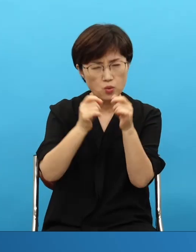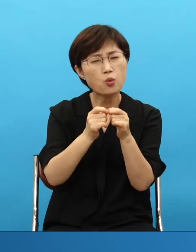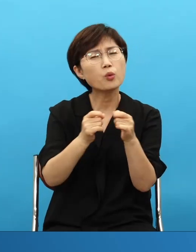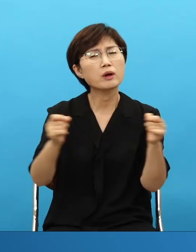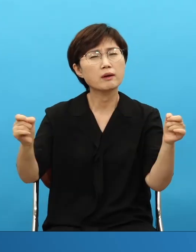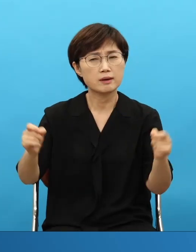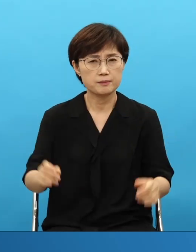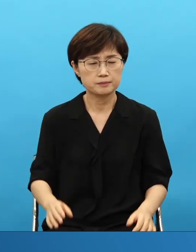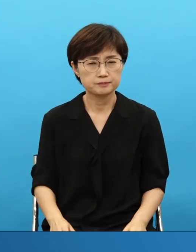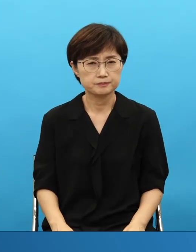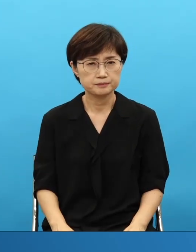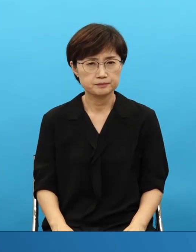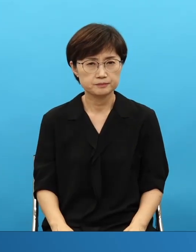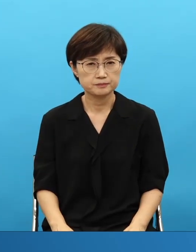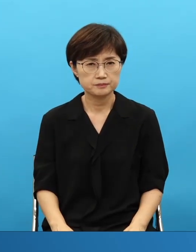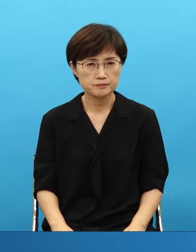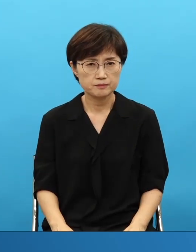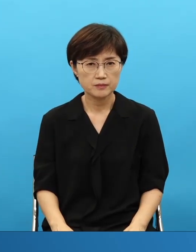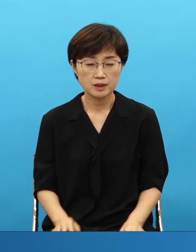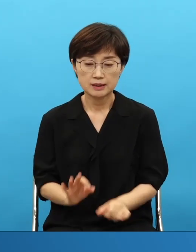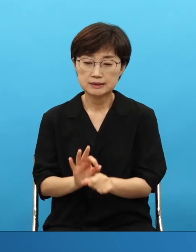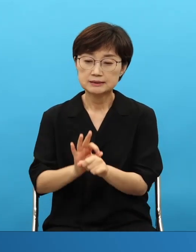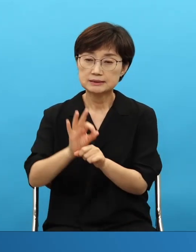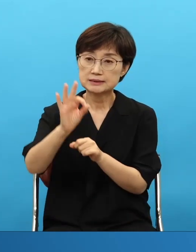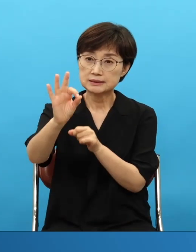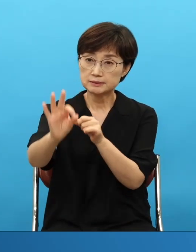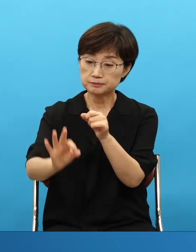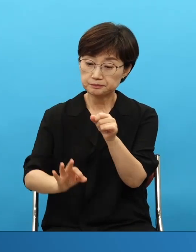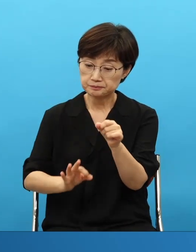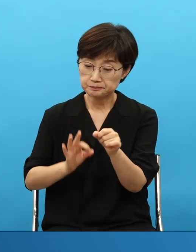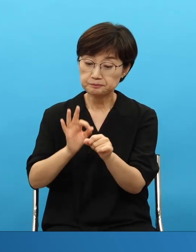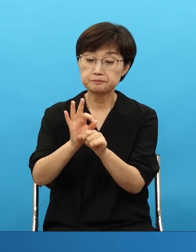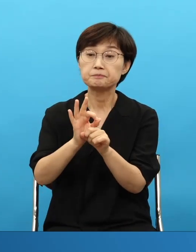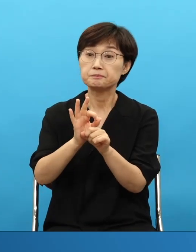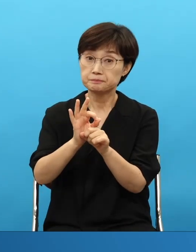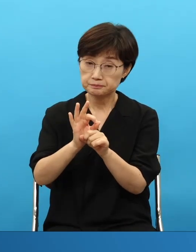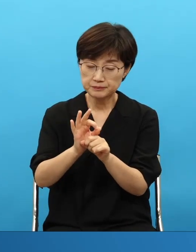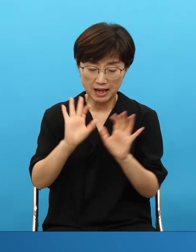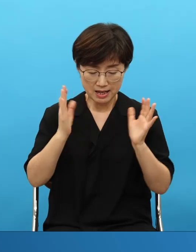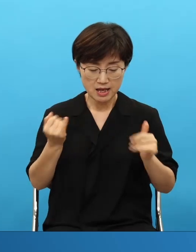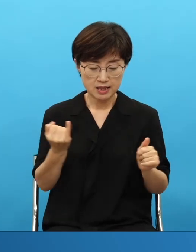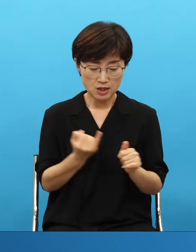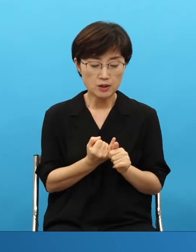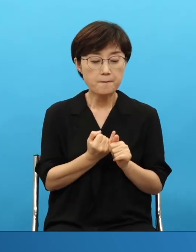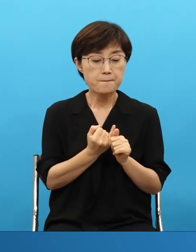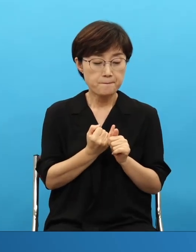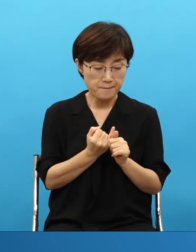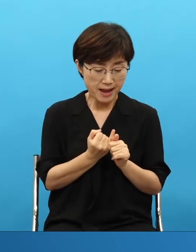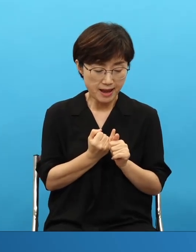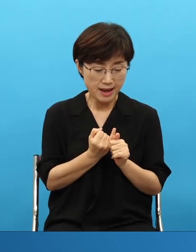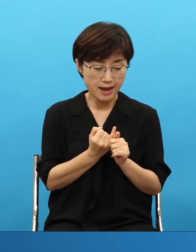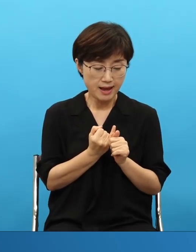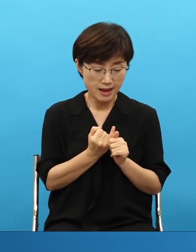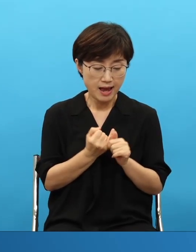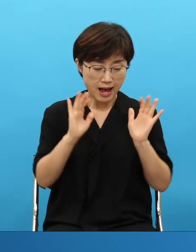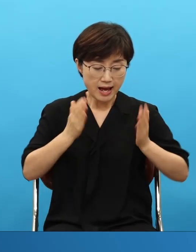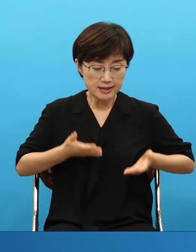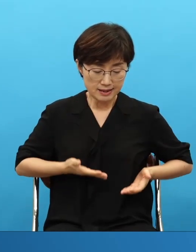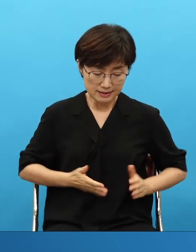婚后十年没有得出答案的话，一生会痛苦的。 10년이면요, 여러분의 기반이 잡히고 애 낳아가지고 애가 학교 간다니까요.